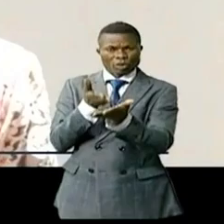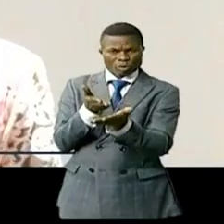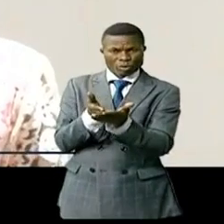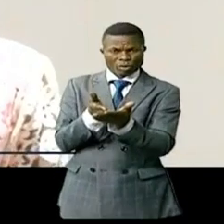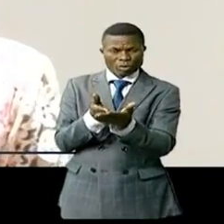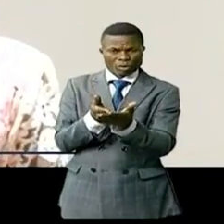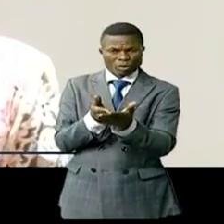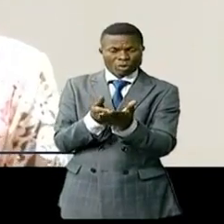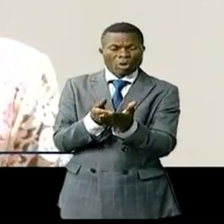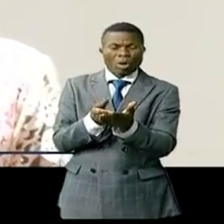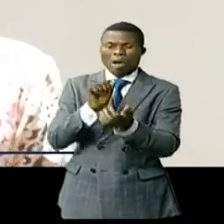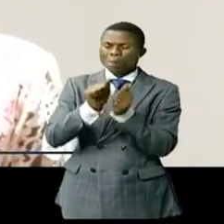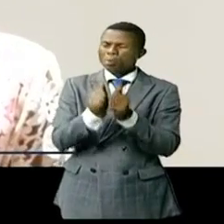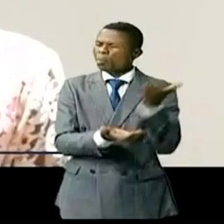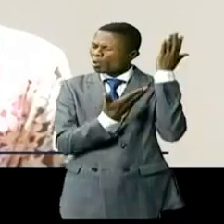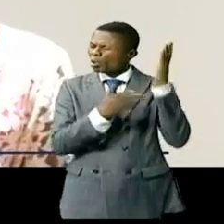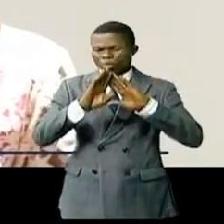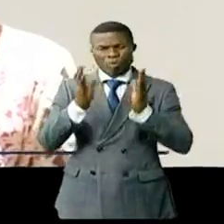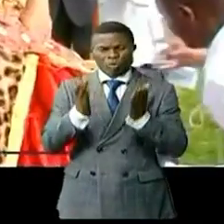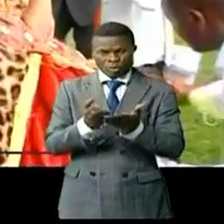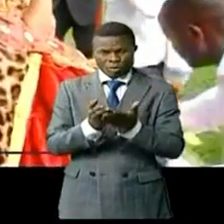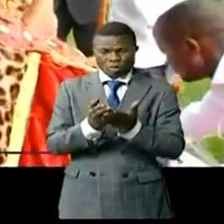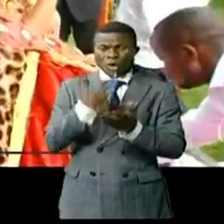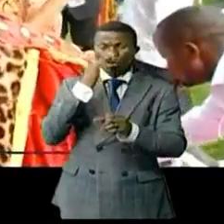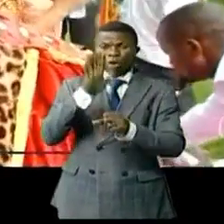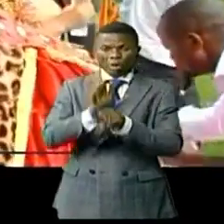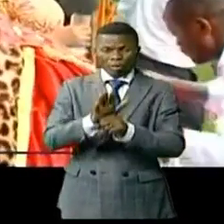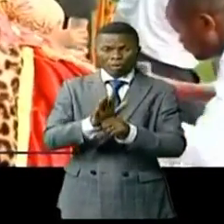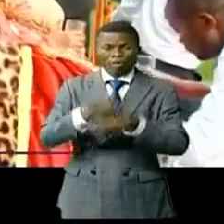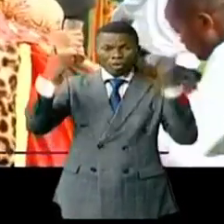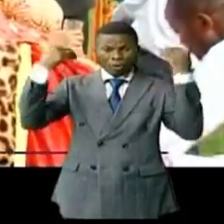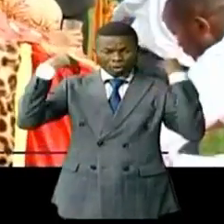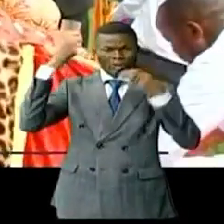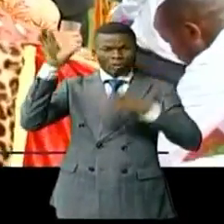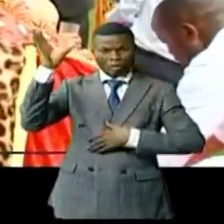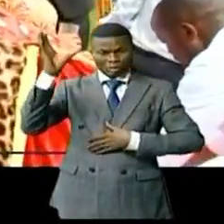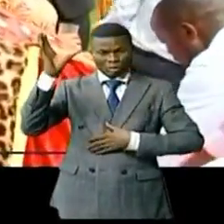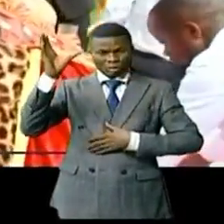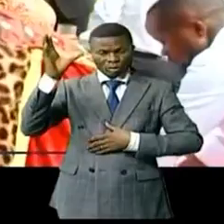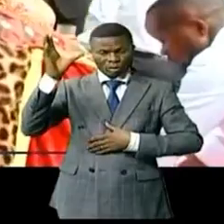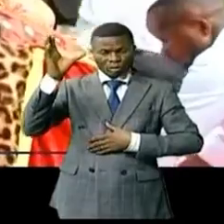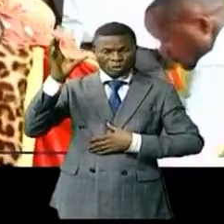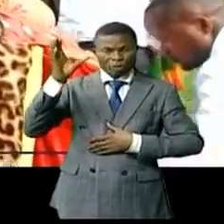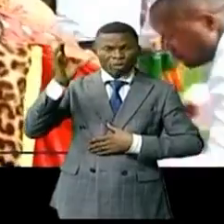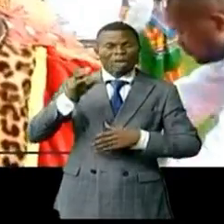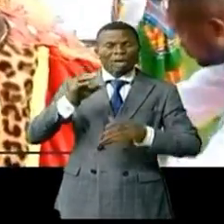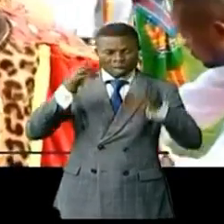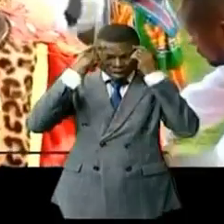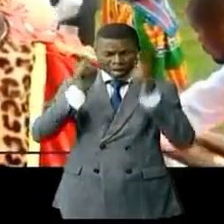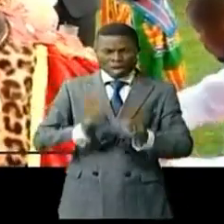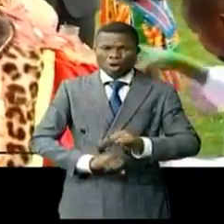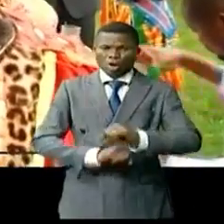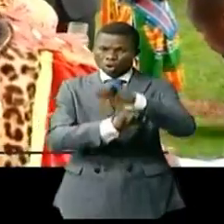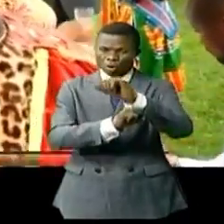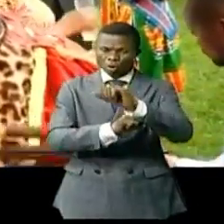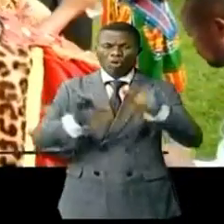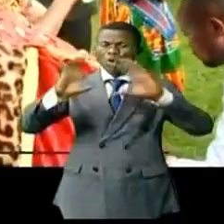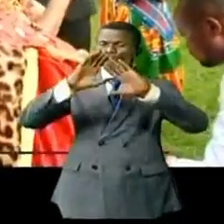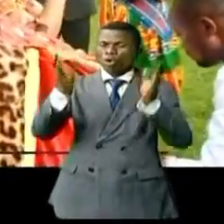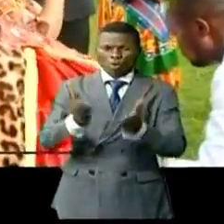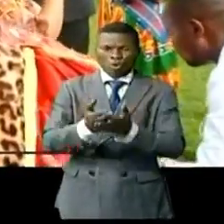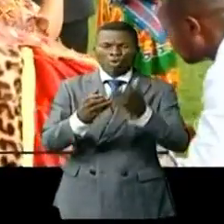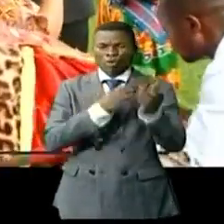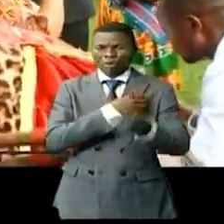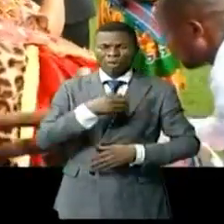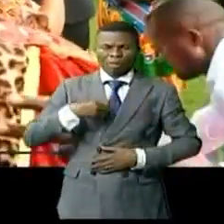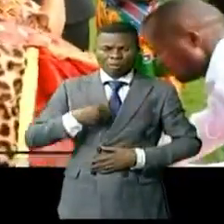crois que le gros de tout cela, c'est leur promettre que l'autorité traditionnelle est debout pour accompagner sa société, sa communauté, est debout